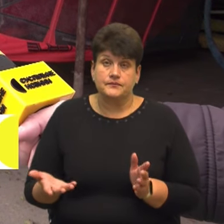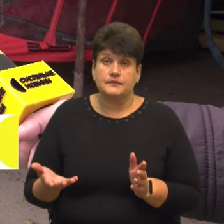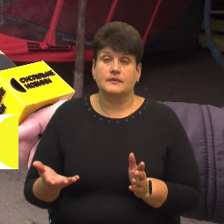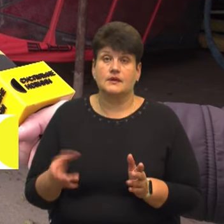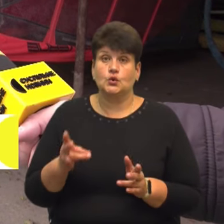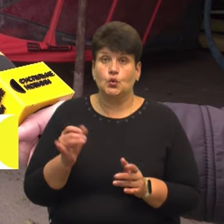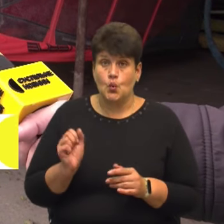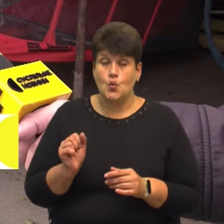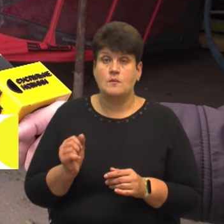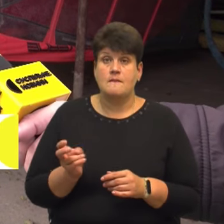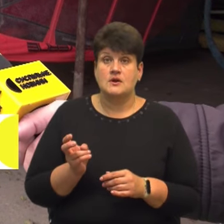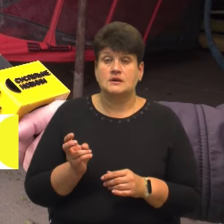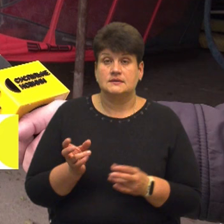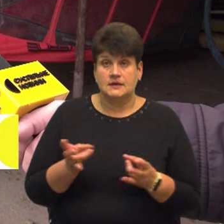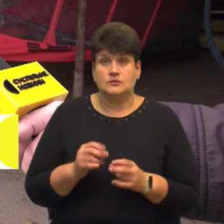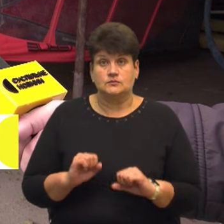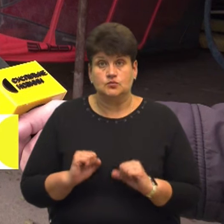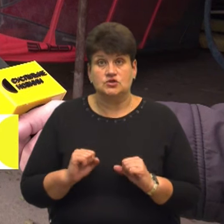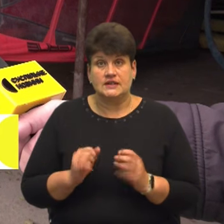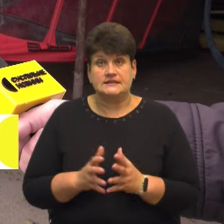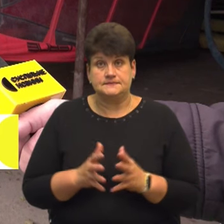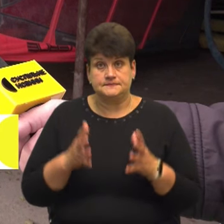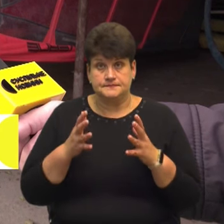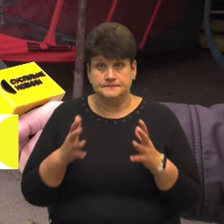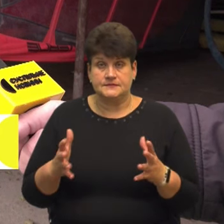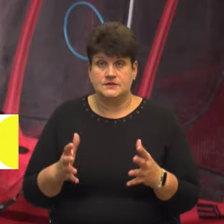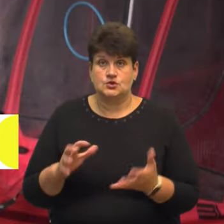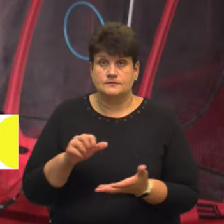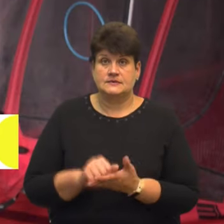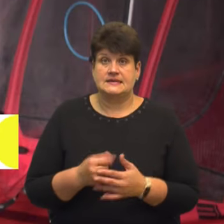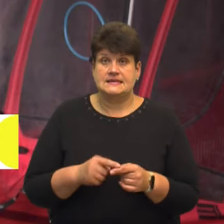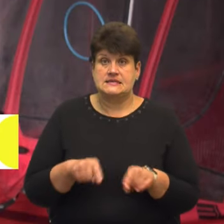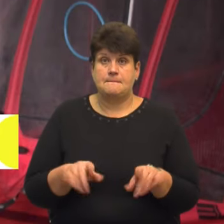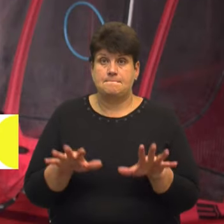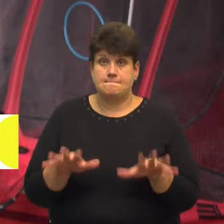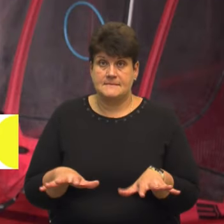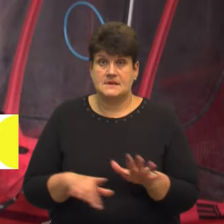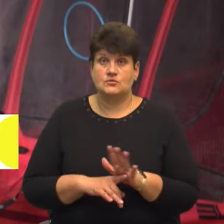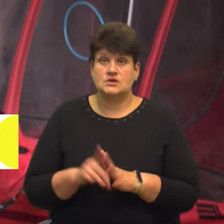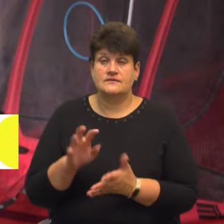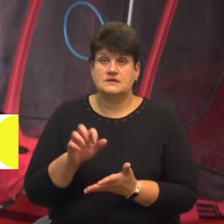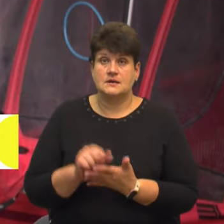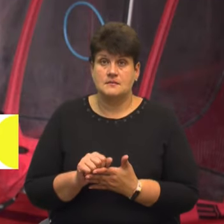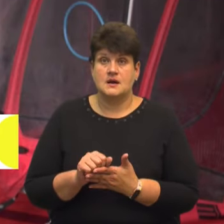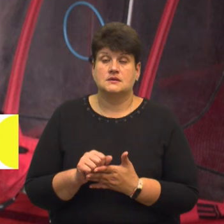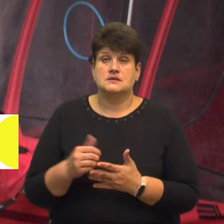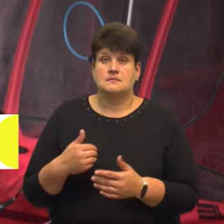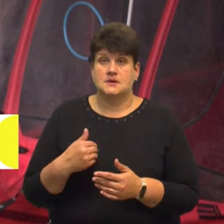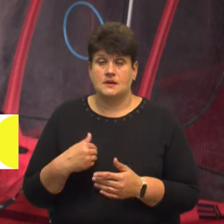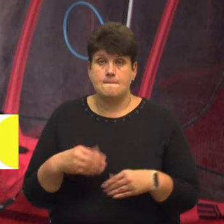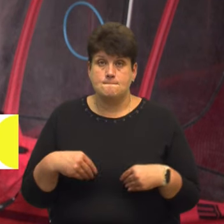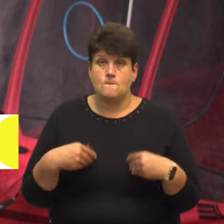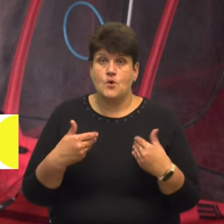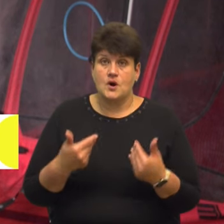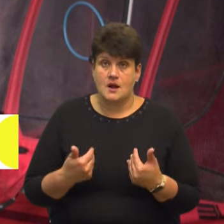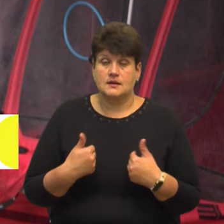прийшлось постаратися доволі так сильно щоби посісти це місце взагалі я почав займатися спонтанно мені якось порадили Я